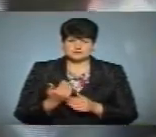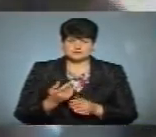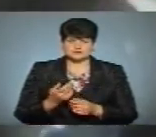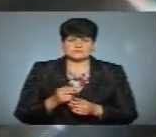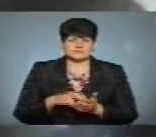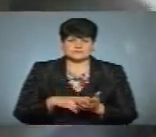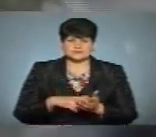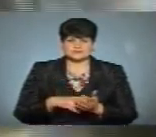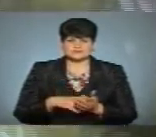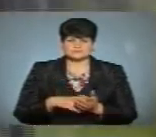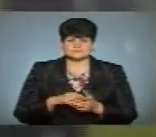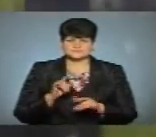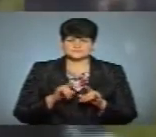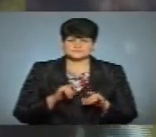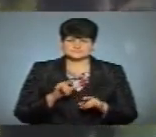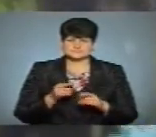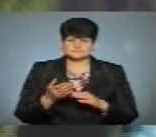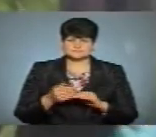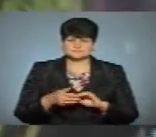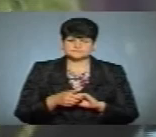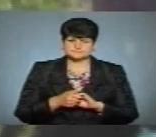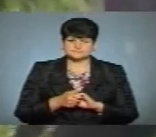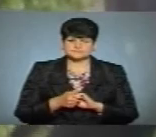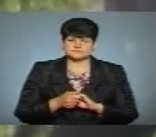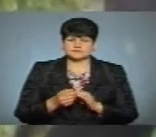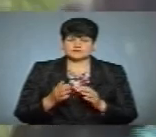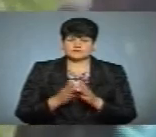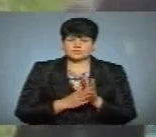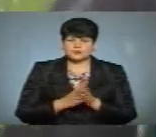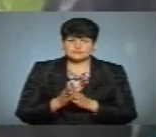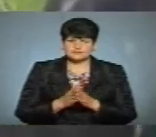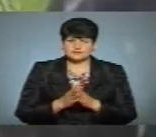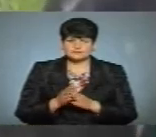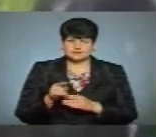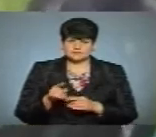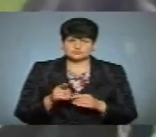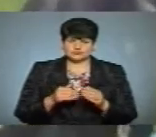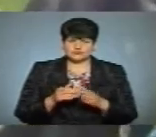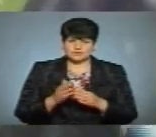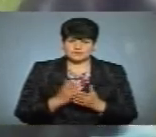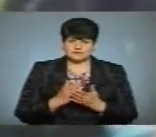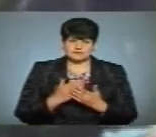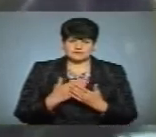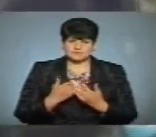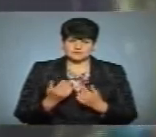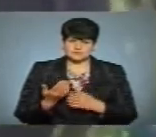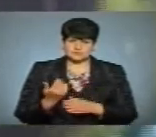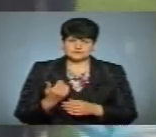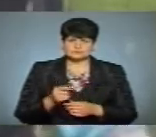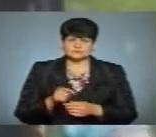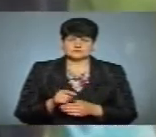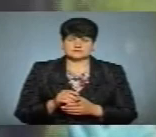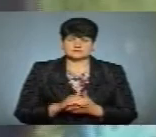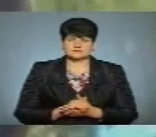ходи, не бійся. Ходи, дай мені ручку. Ну дай. Дивись, в мене рукавиця, не бійся нічого. В тебе щось є в руках? Нема. Ну ходи, ходи до мене, я